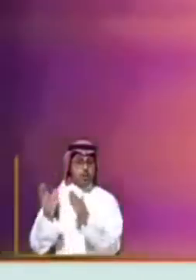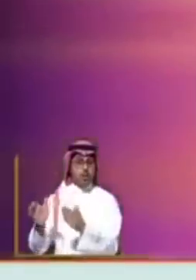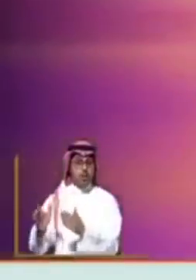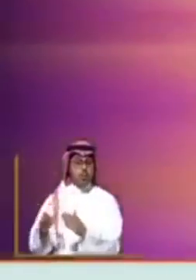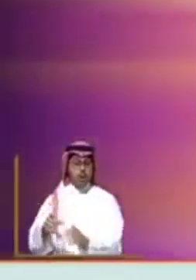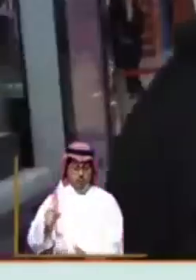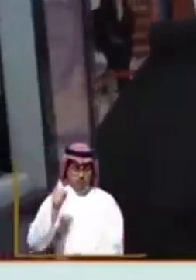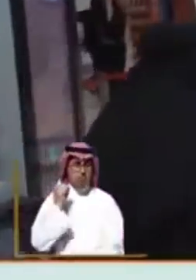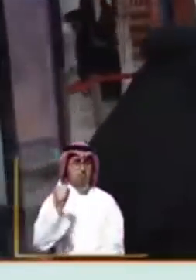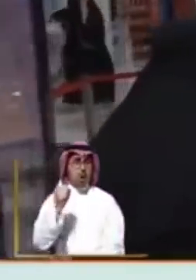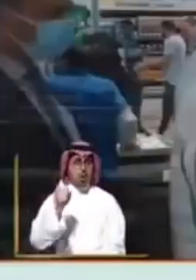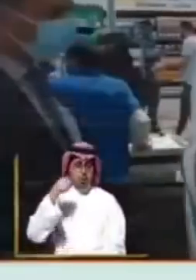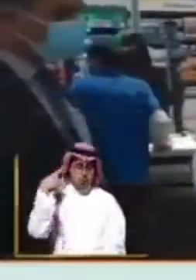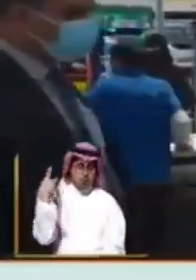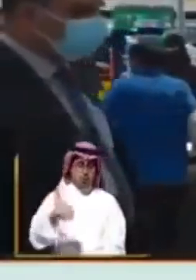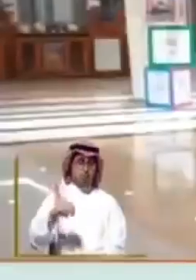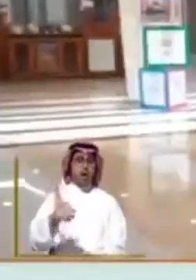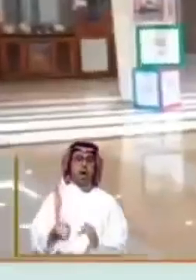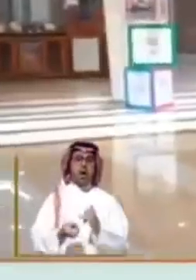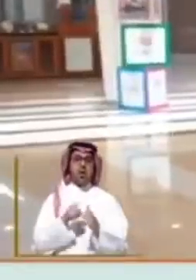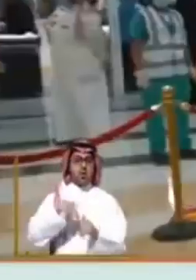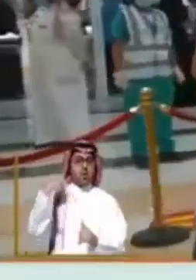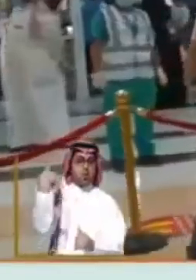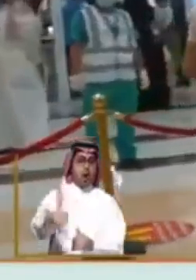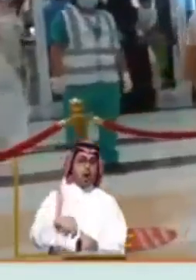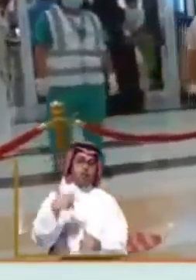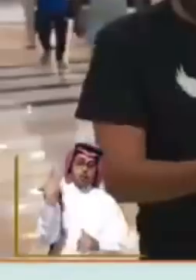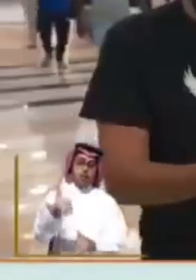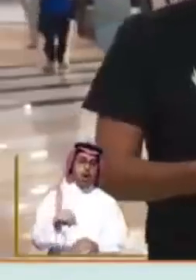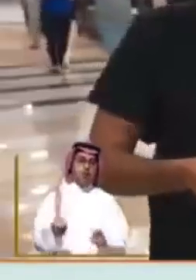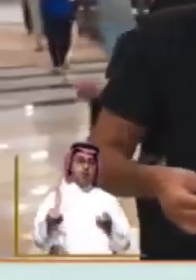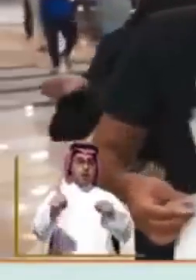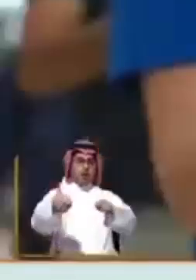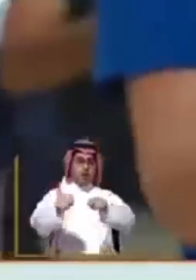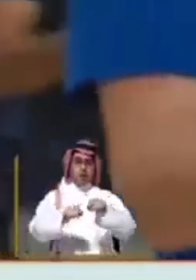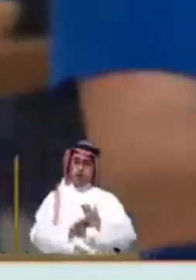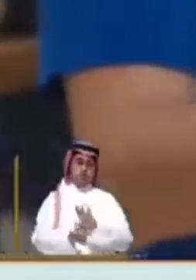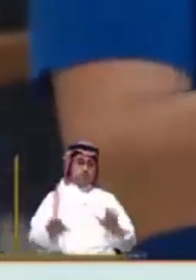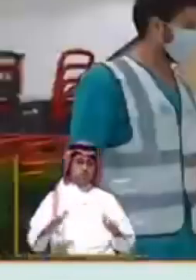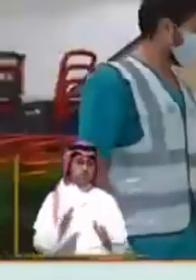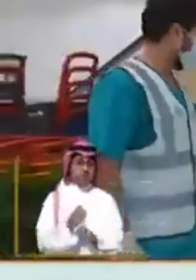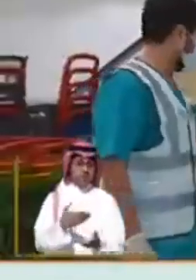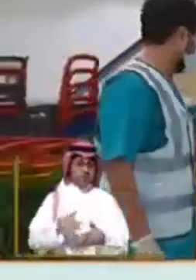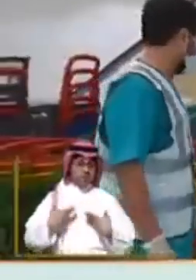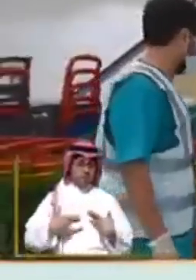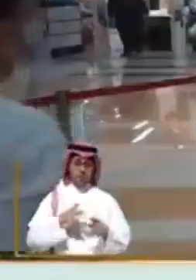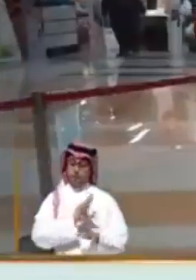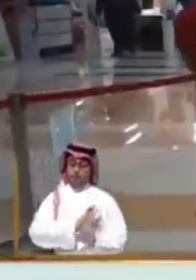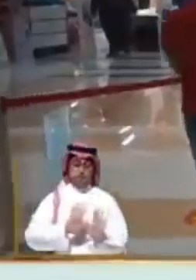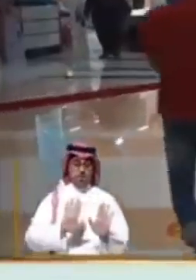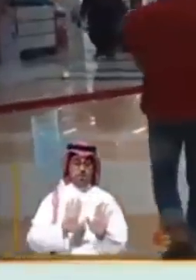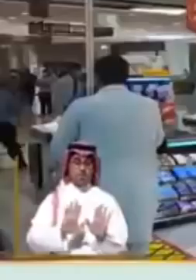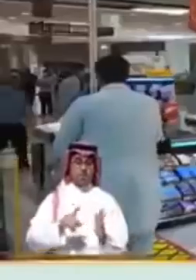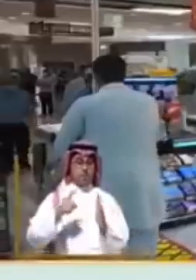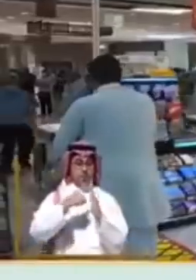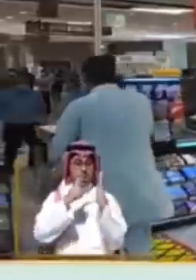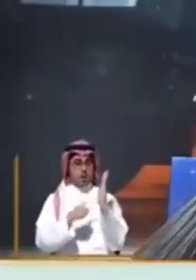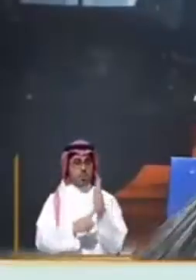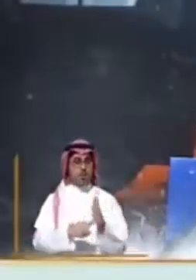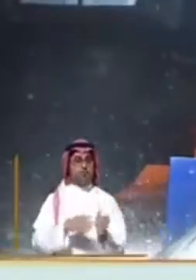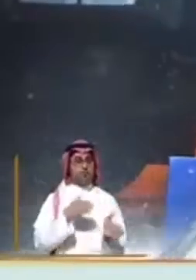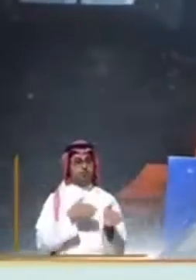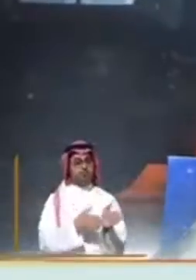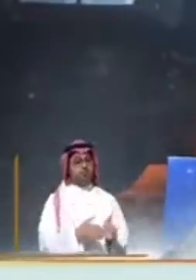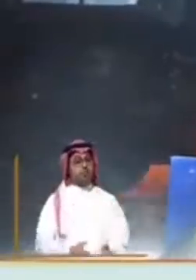المنطقة الشرقية على تكثيف الحملات الرقابية المستمرة لتطبيق الأنظمة وعمل الإجراءات الاحترازية للوقاية من فيروس